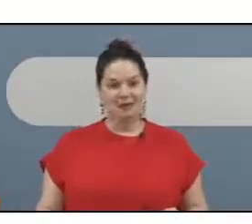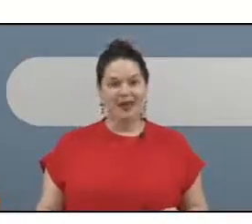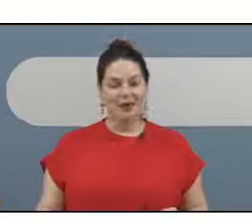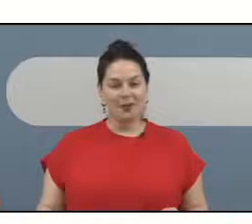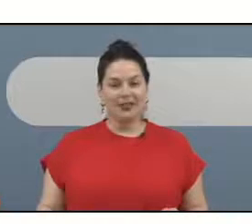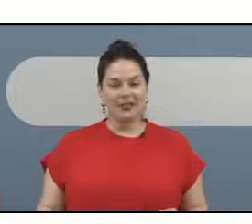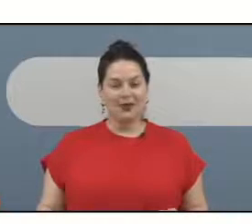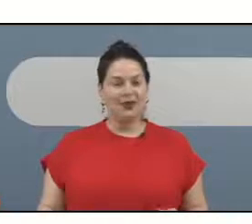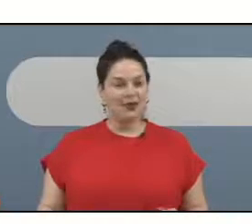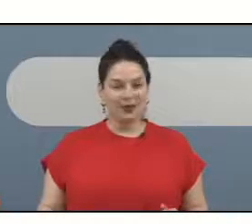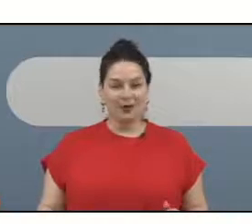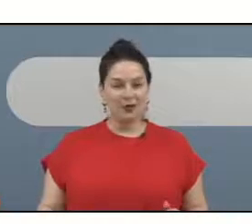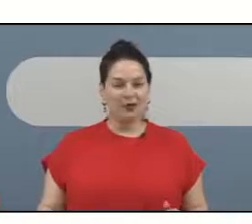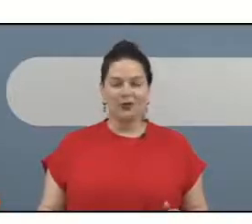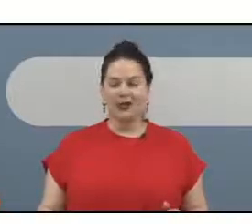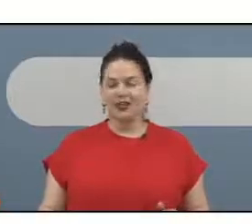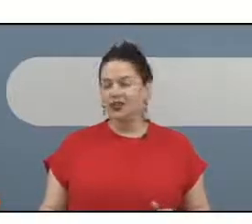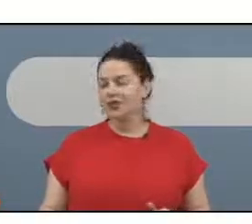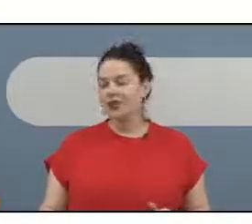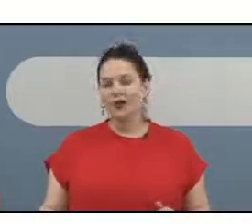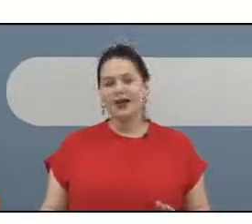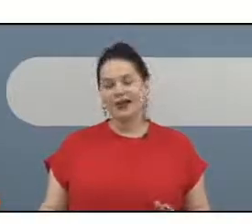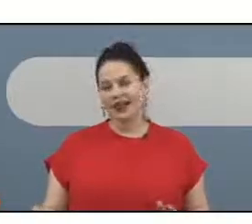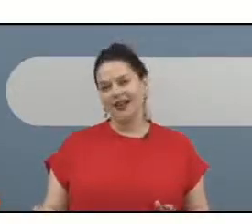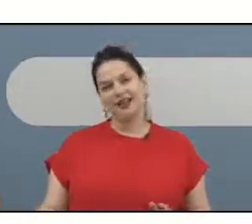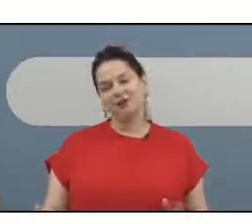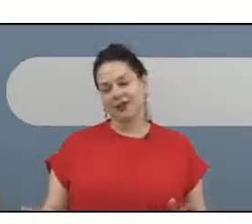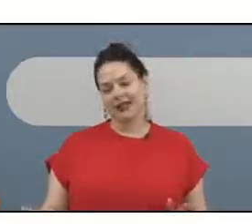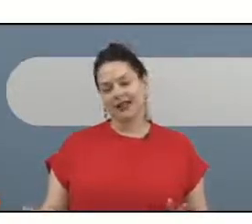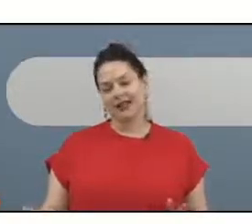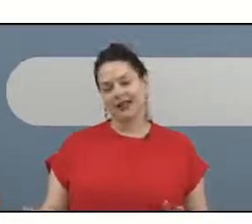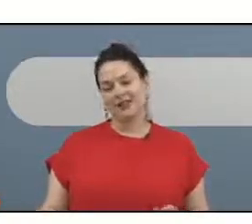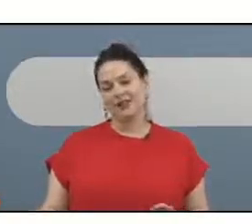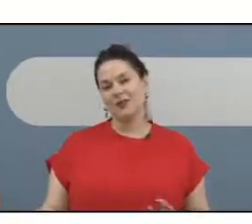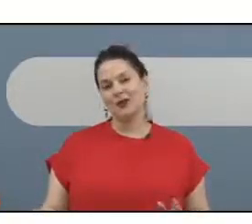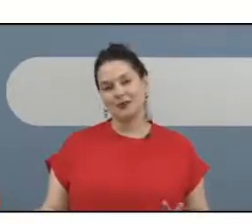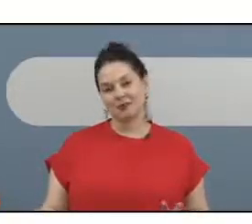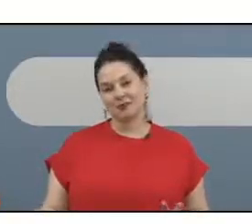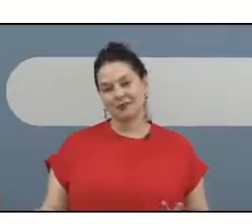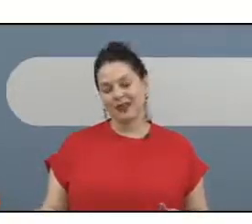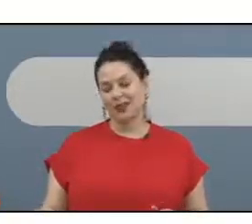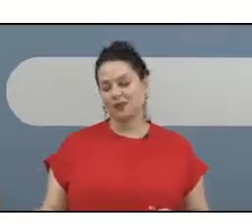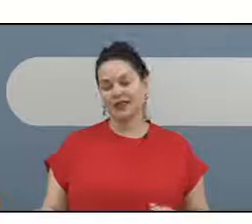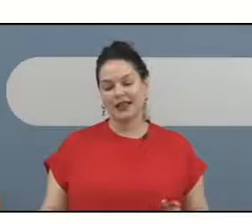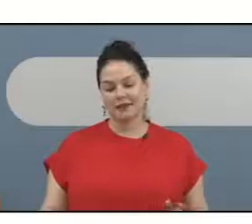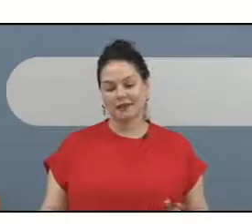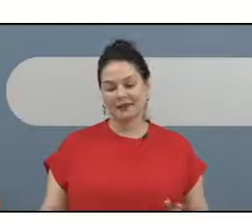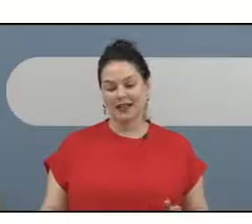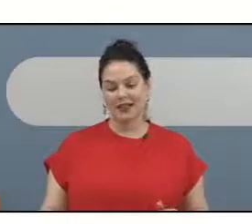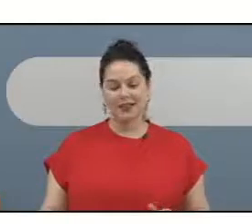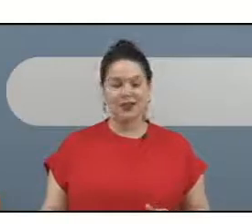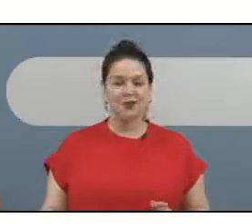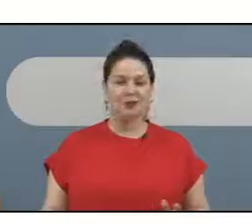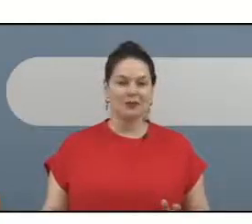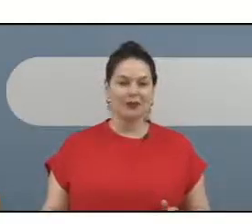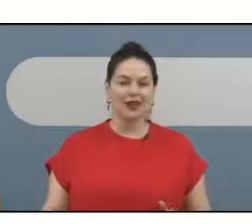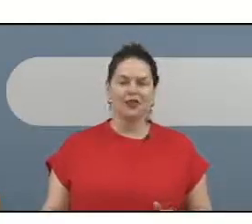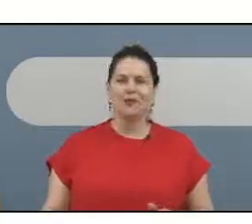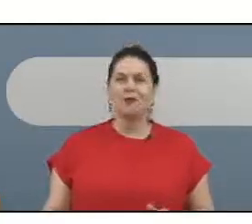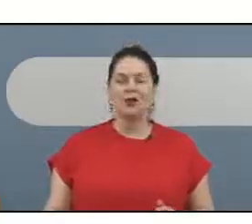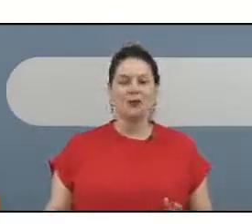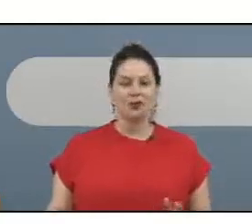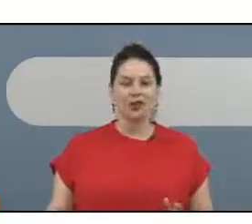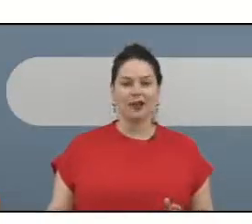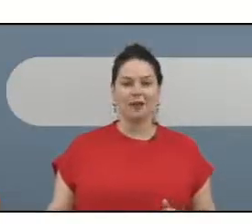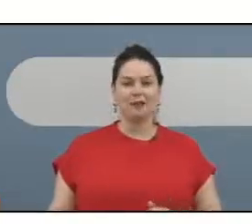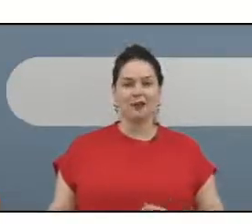אתם מוזמנים לחפש עוד יצירות אומנות, יש כל כך הרבה כאלה, יש ציורים, יש פסלים, יש צילומים,